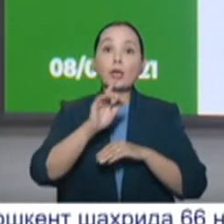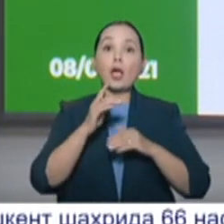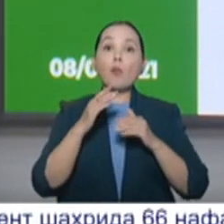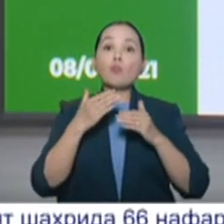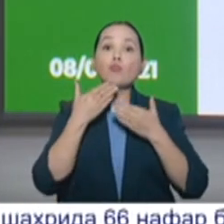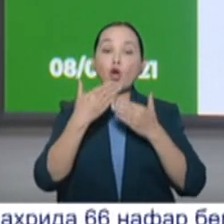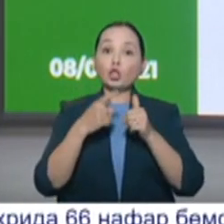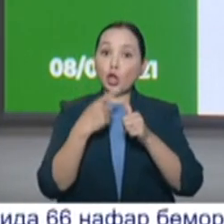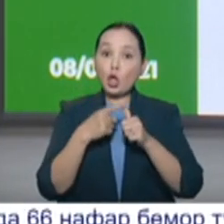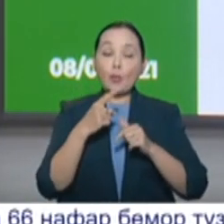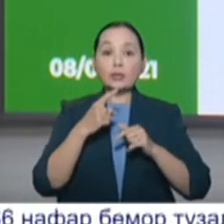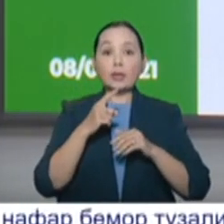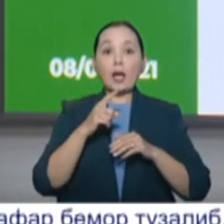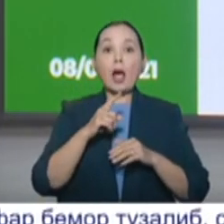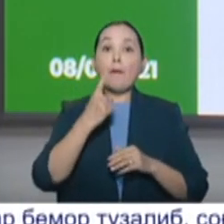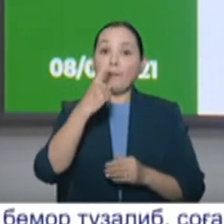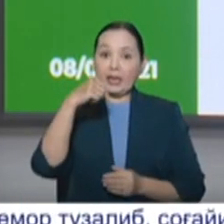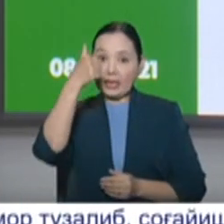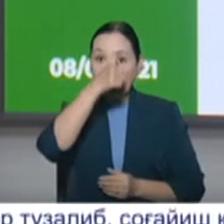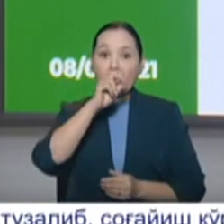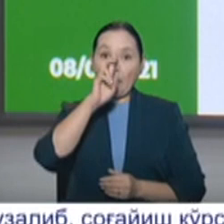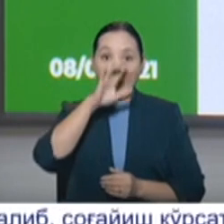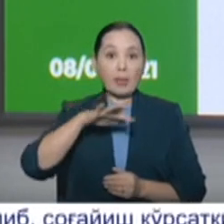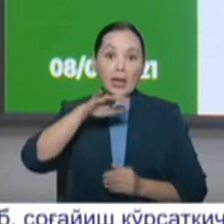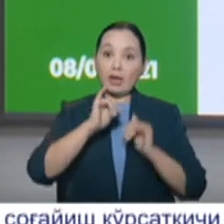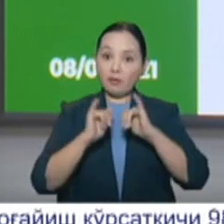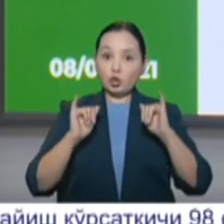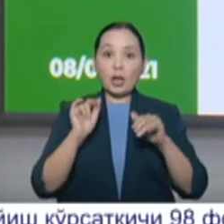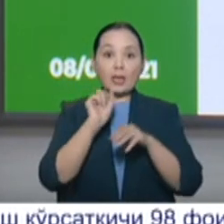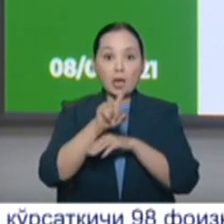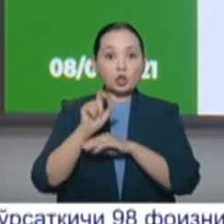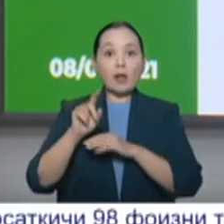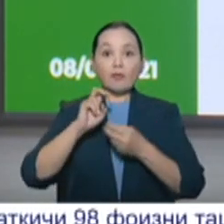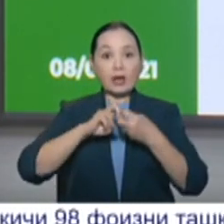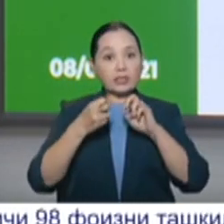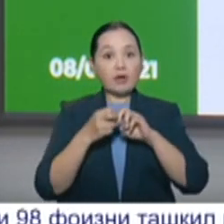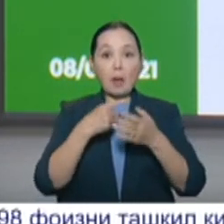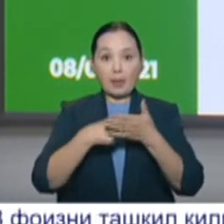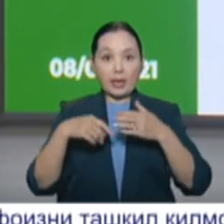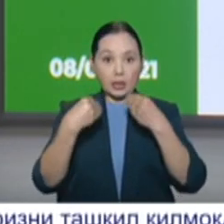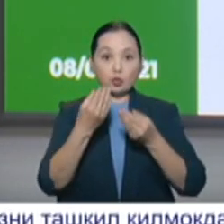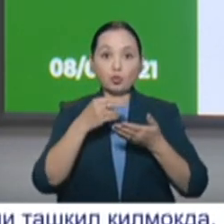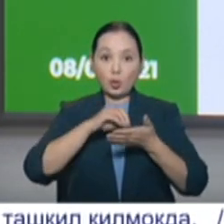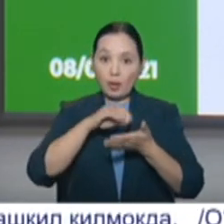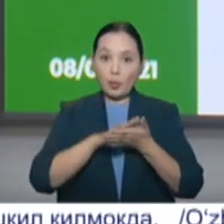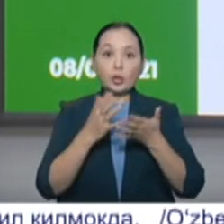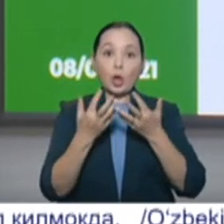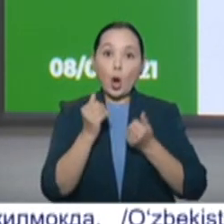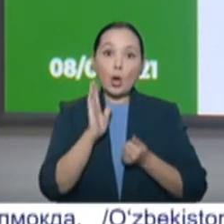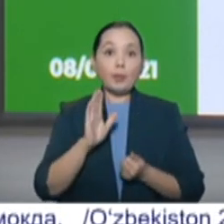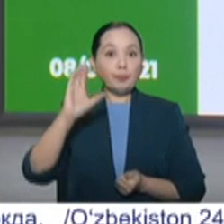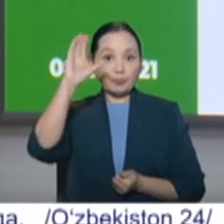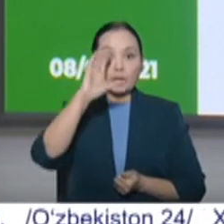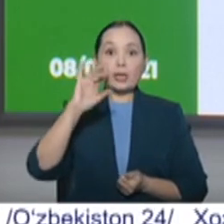mamlakatimizni bir yillik rivojlanishi bo'yicha dolzarb vazifalar belgilab berilganida, ularni inobatga olib